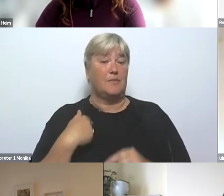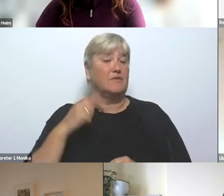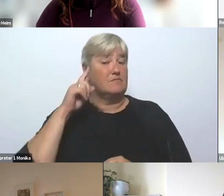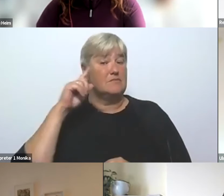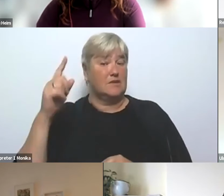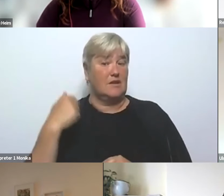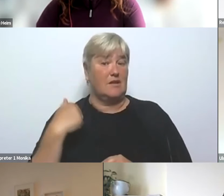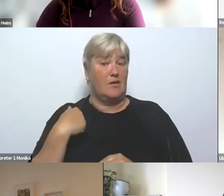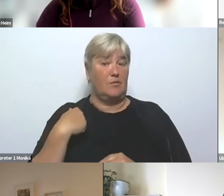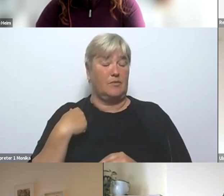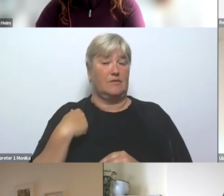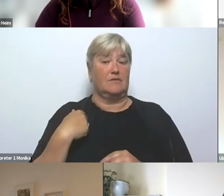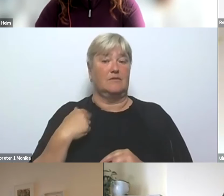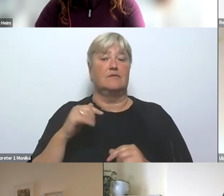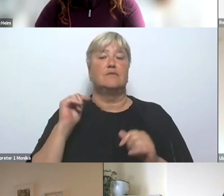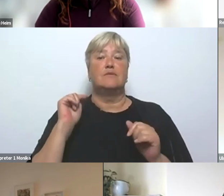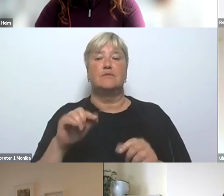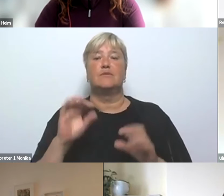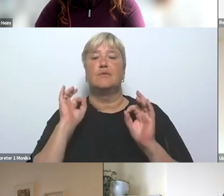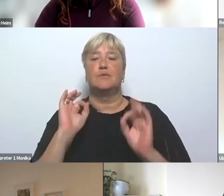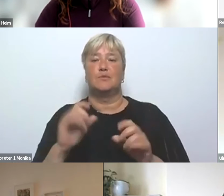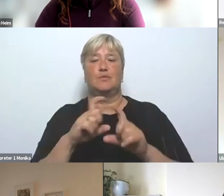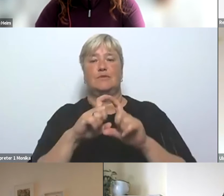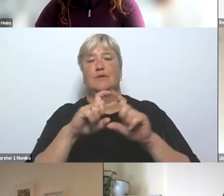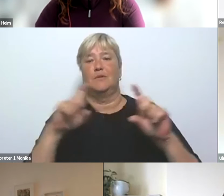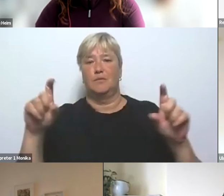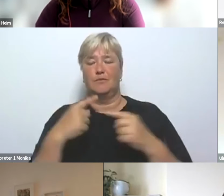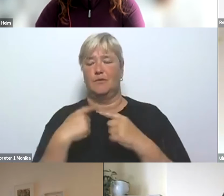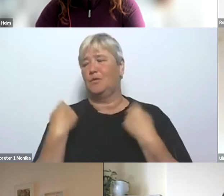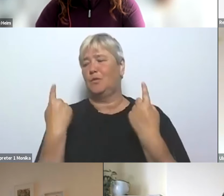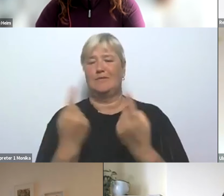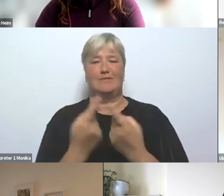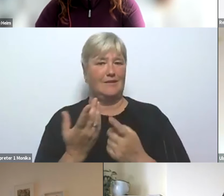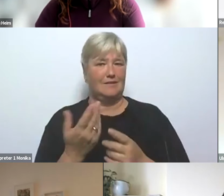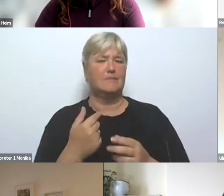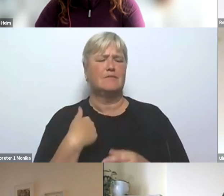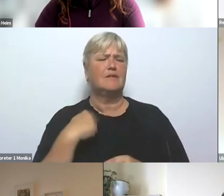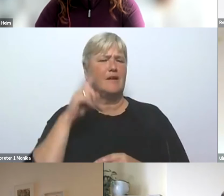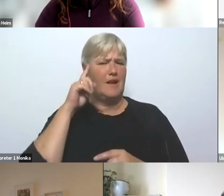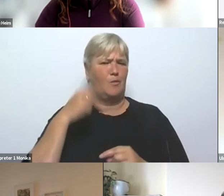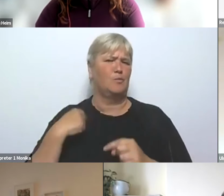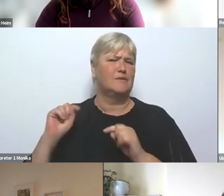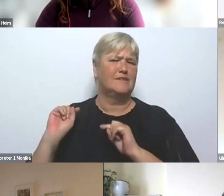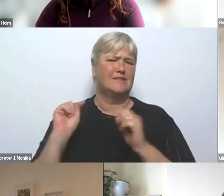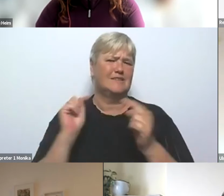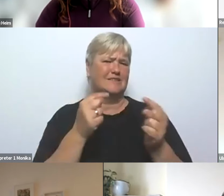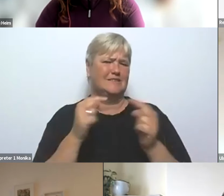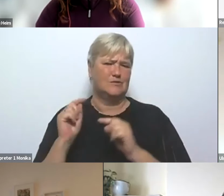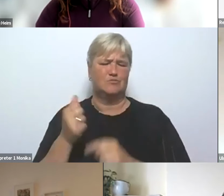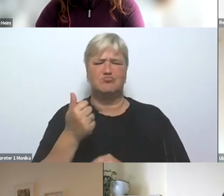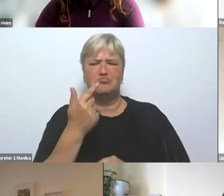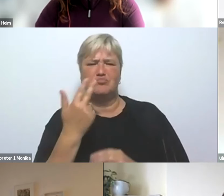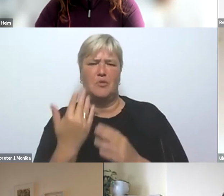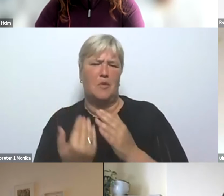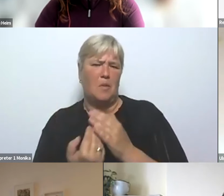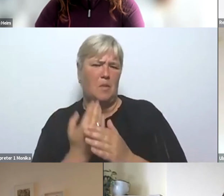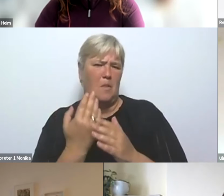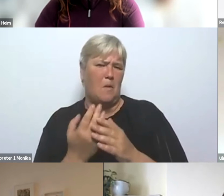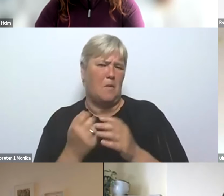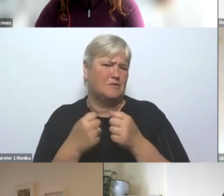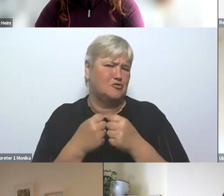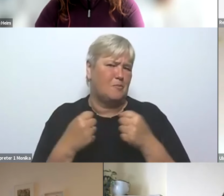ein hochkarätiges Panel und ich bin überzeugt, dass wir in der Diskussion einige neue, spannende